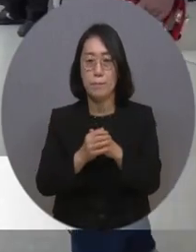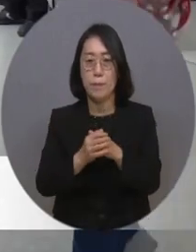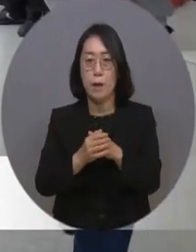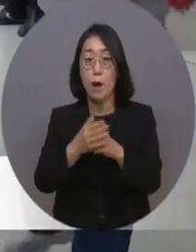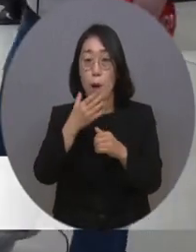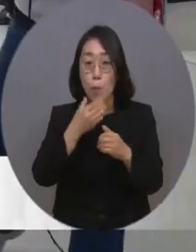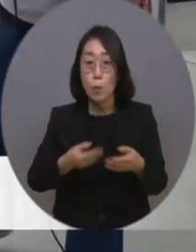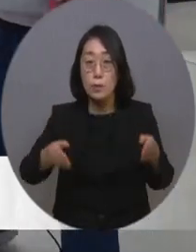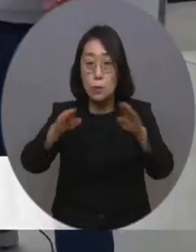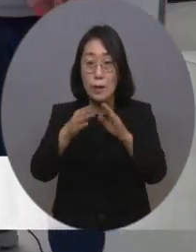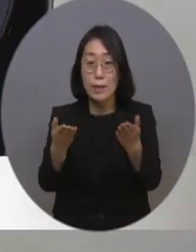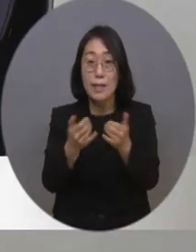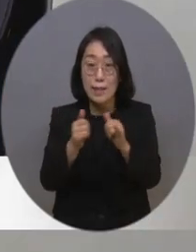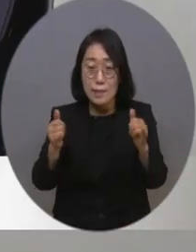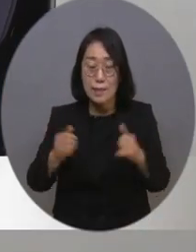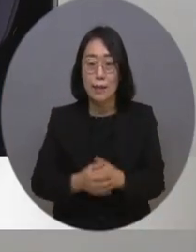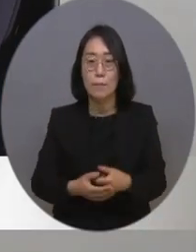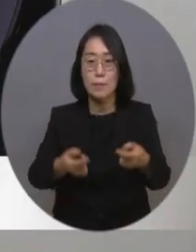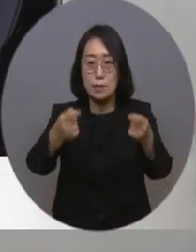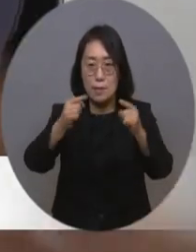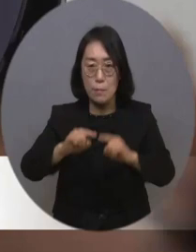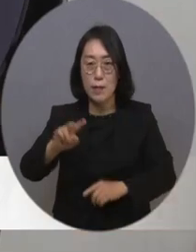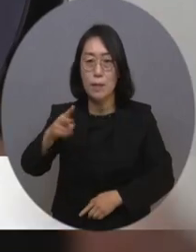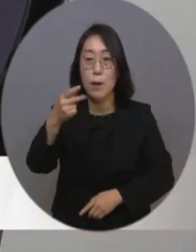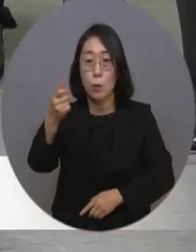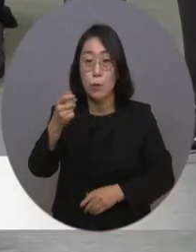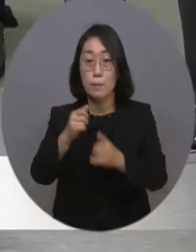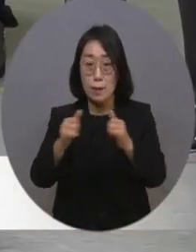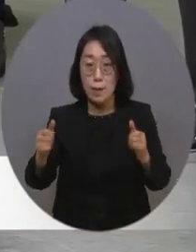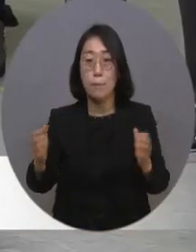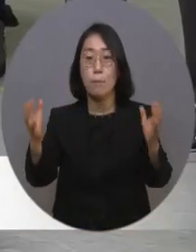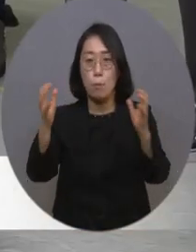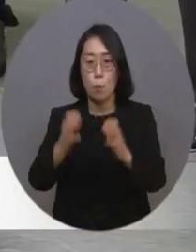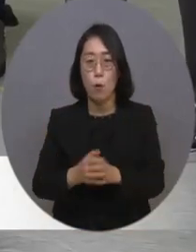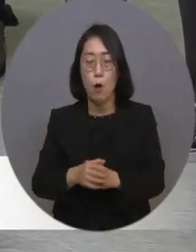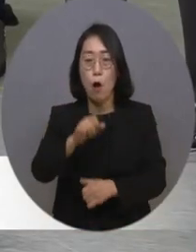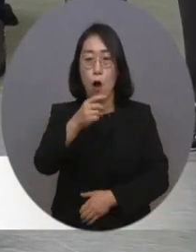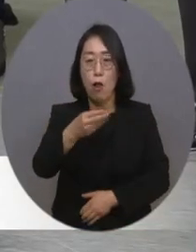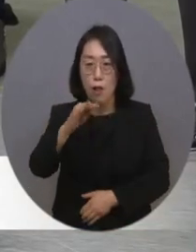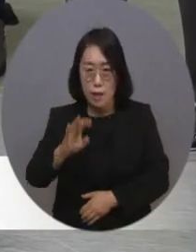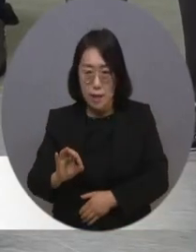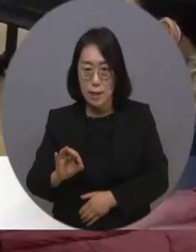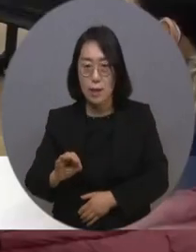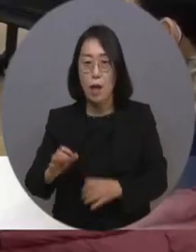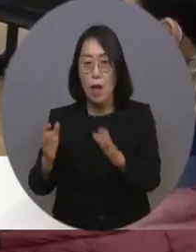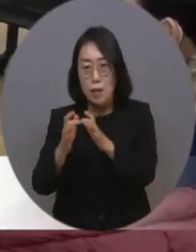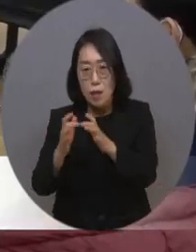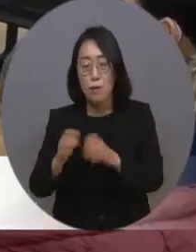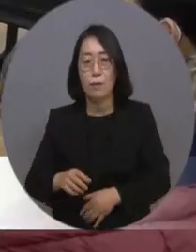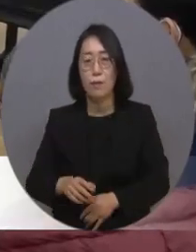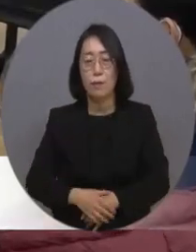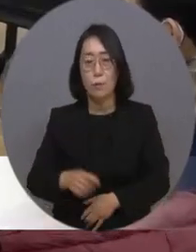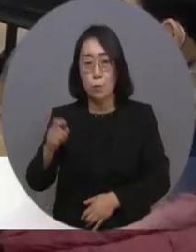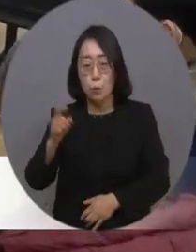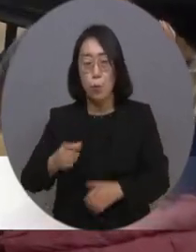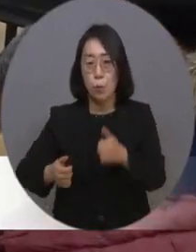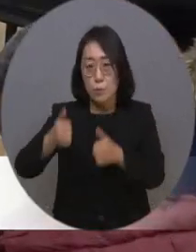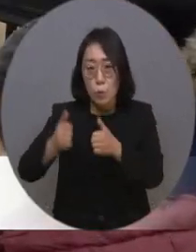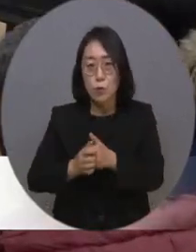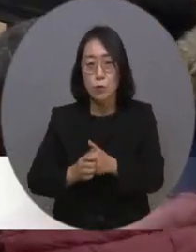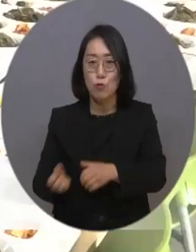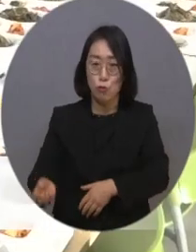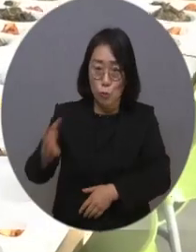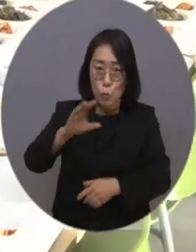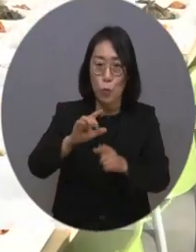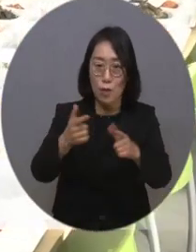복지관 직원과 참가자 250여 명이 참석했으며 컬링과 e스포츠 항공 윷놀이 등 다양한